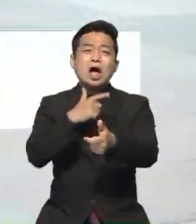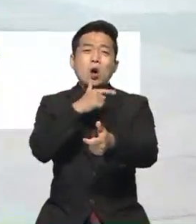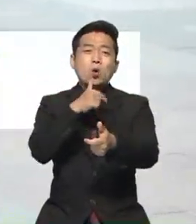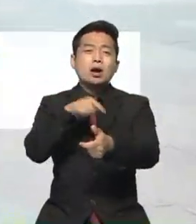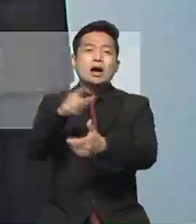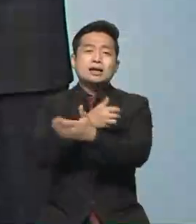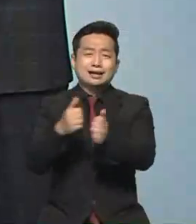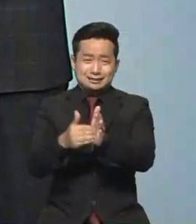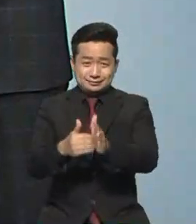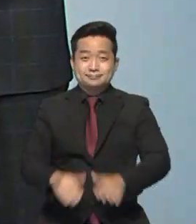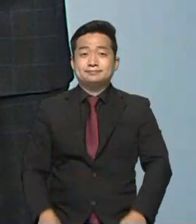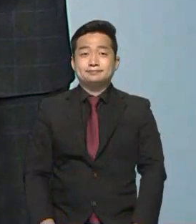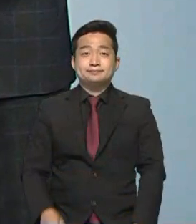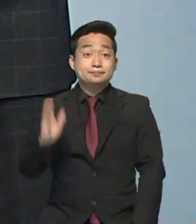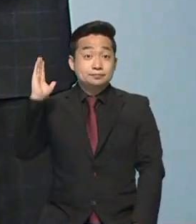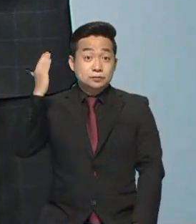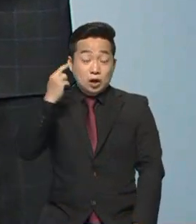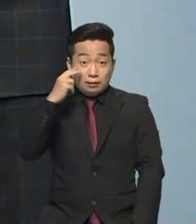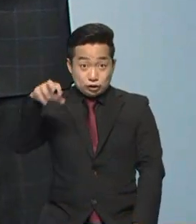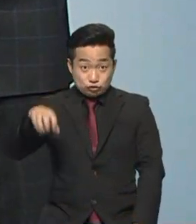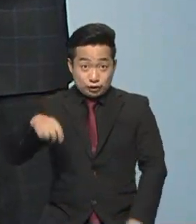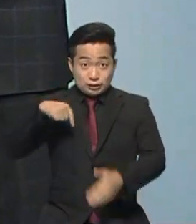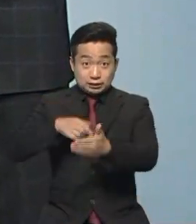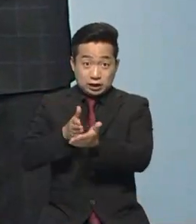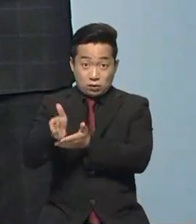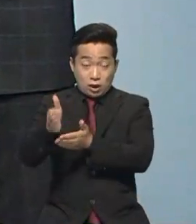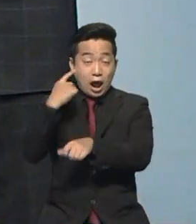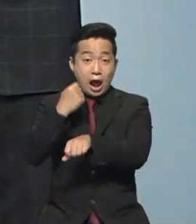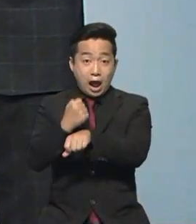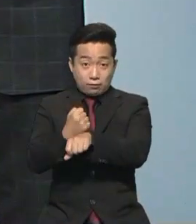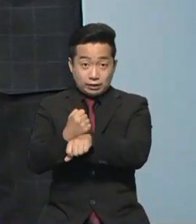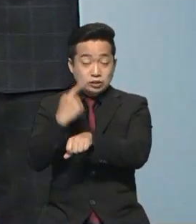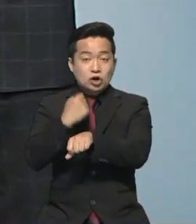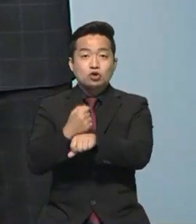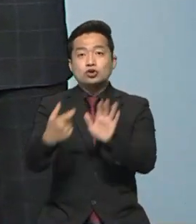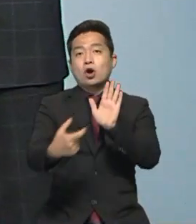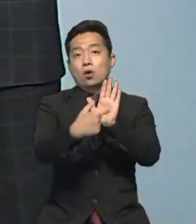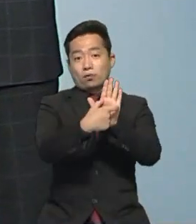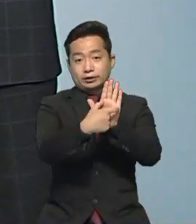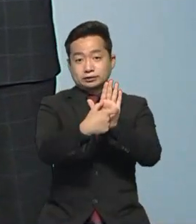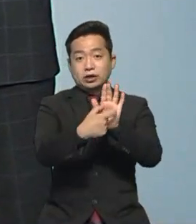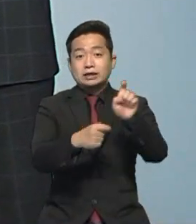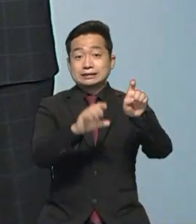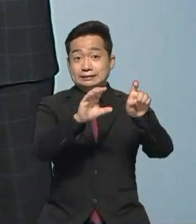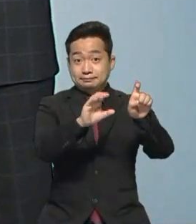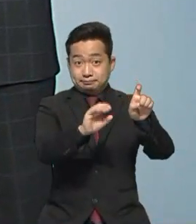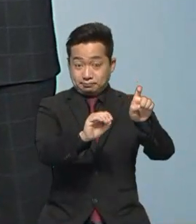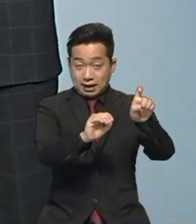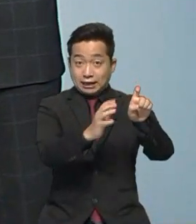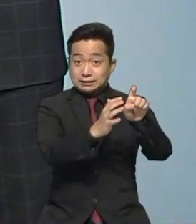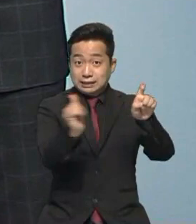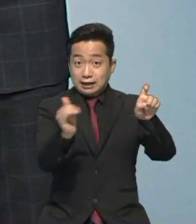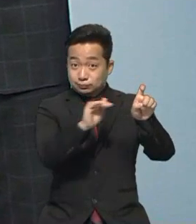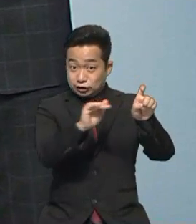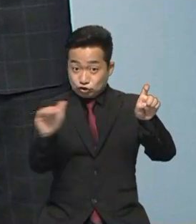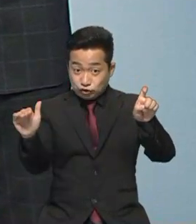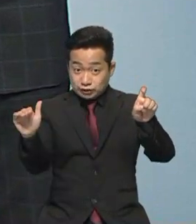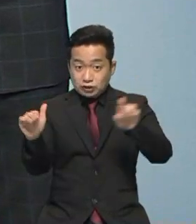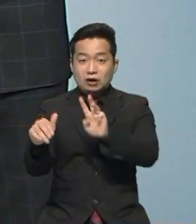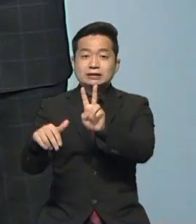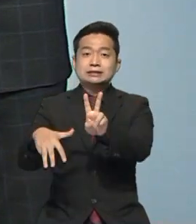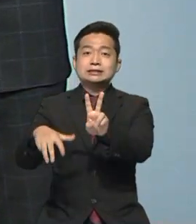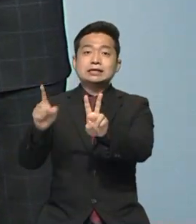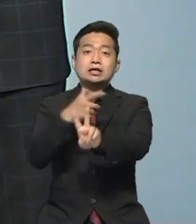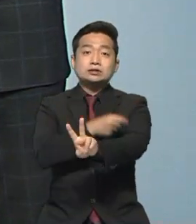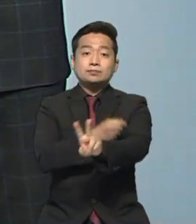갈 거야. 최근 미국 내과 학회지에 실린 연구 결과입니다. 10만 명당 기준으로 보면요. 2차